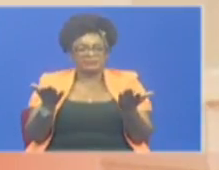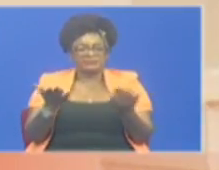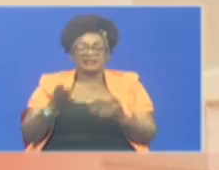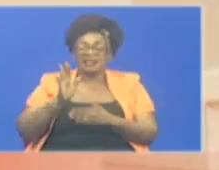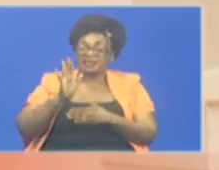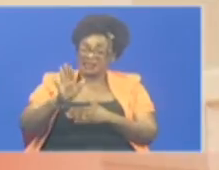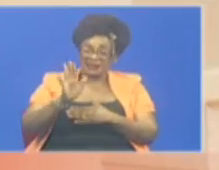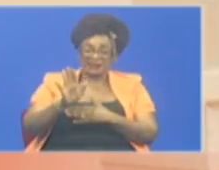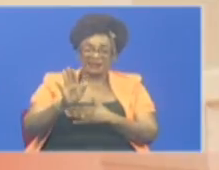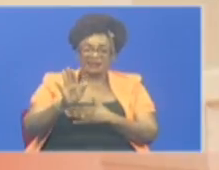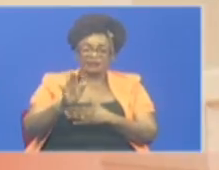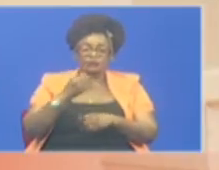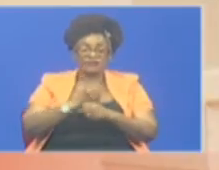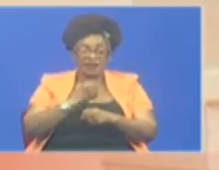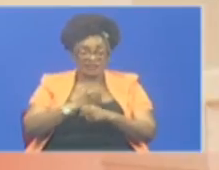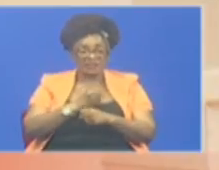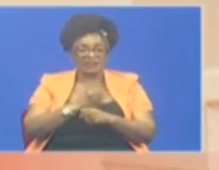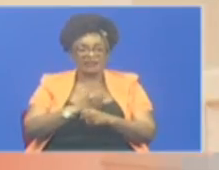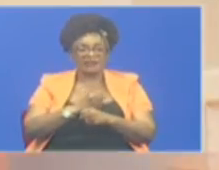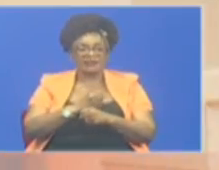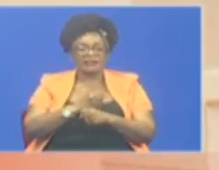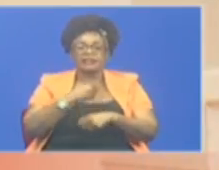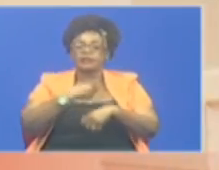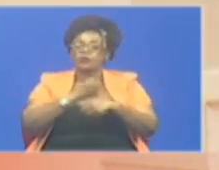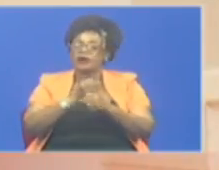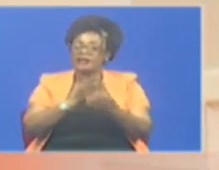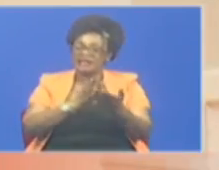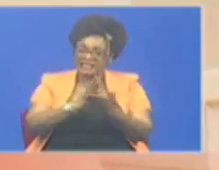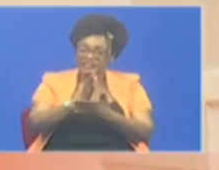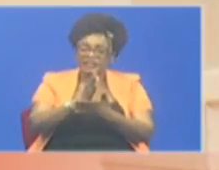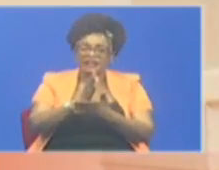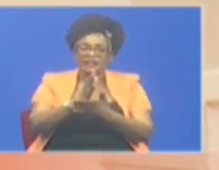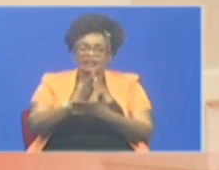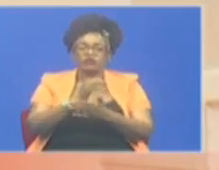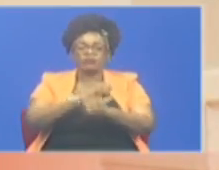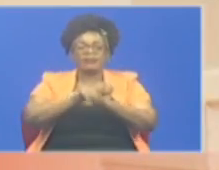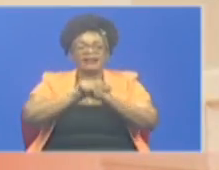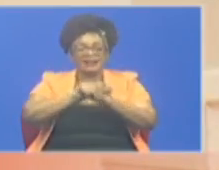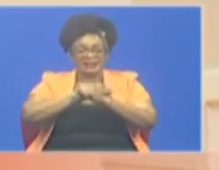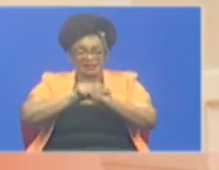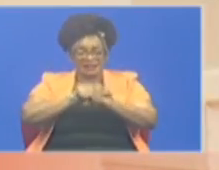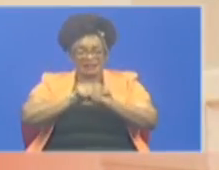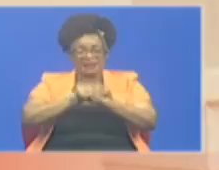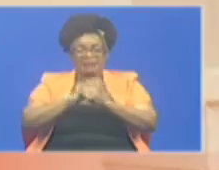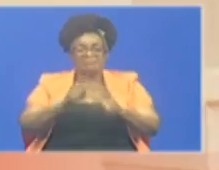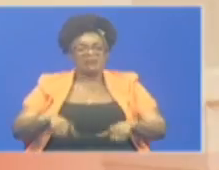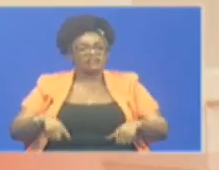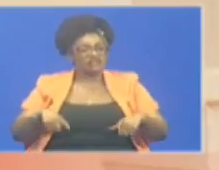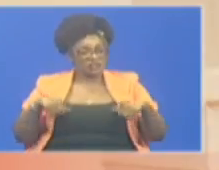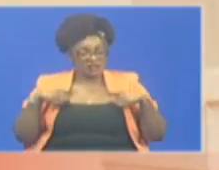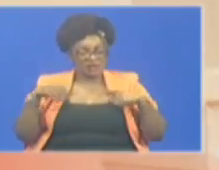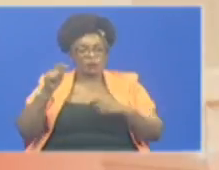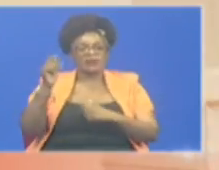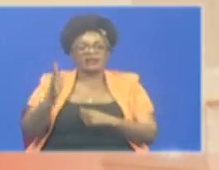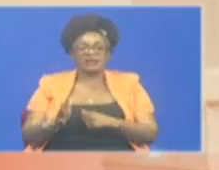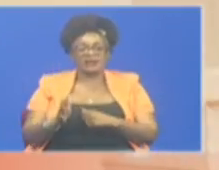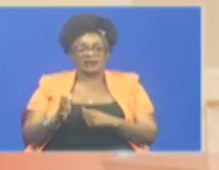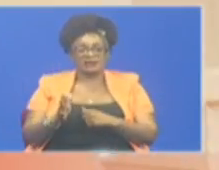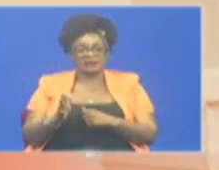ambaye tuafanya ni kuhakikisha ya kwamba tumelinda maisha ya Wakenya.